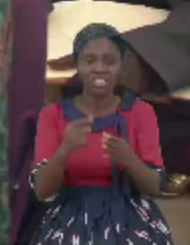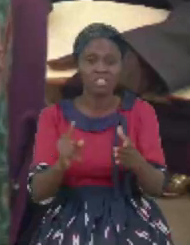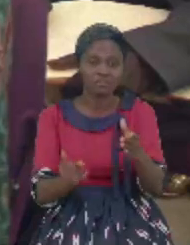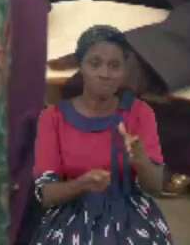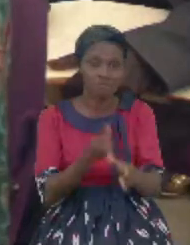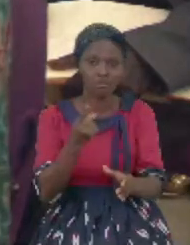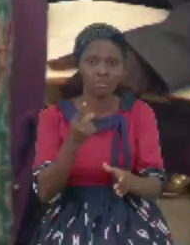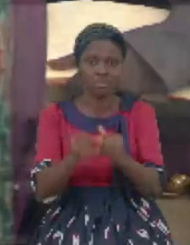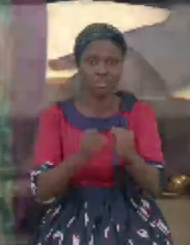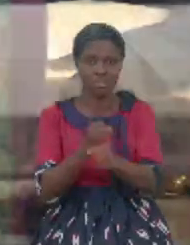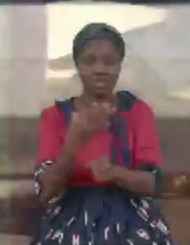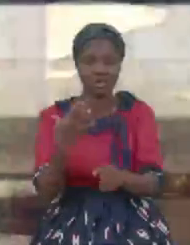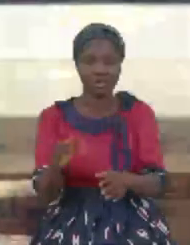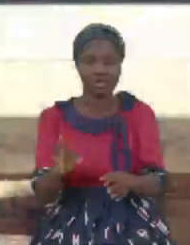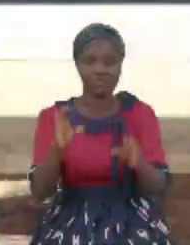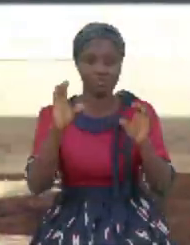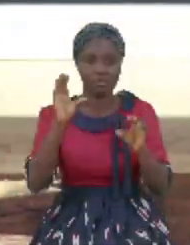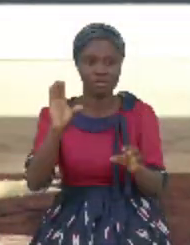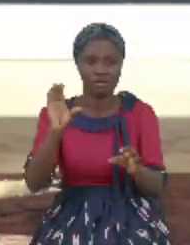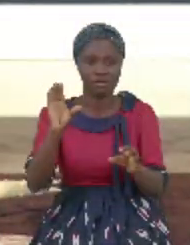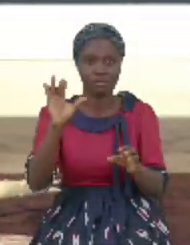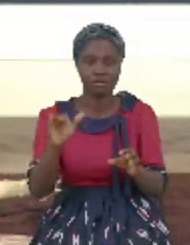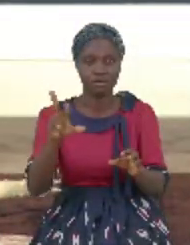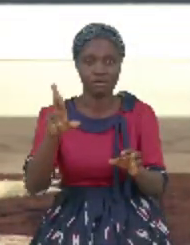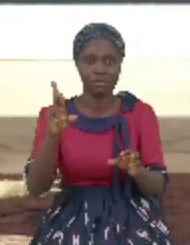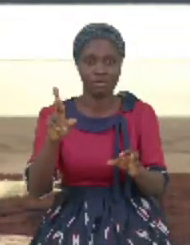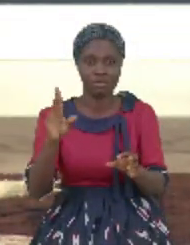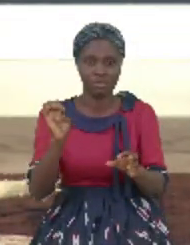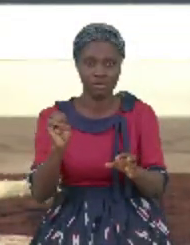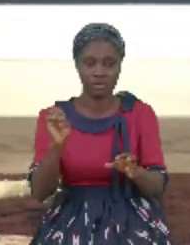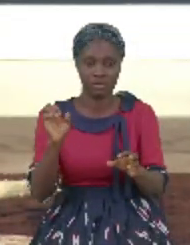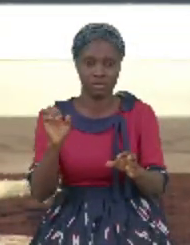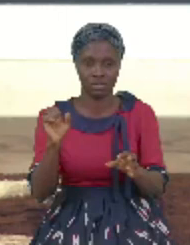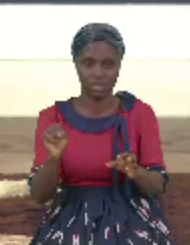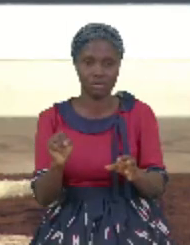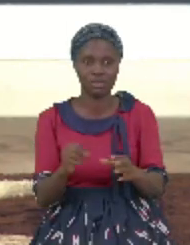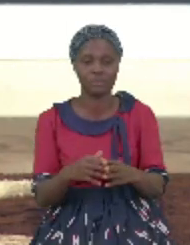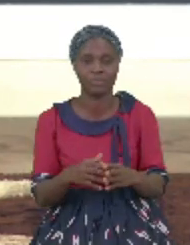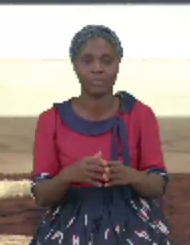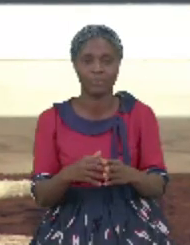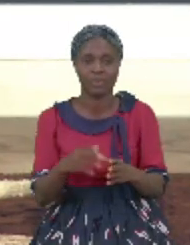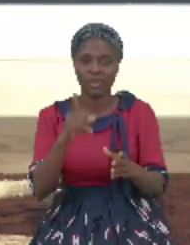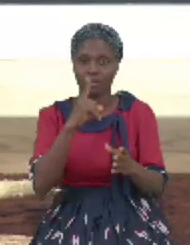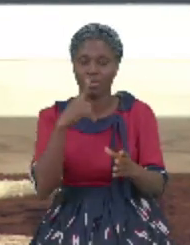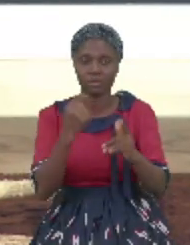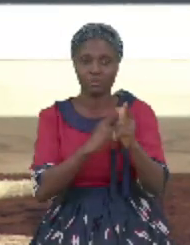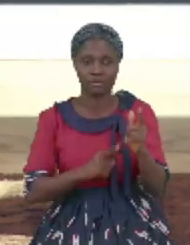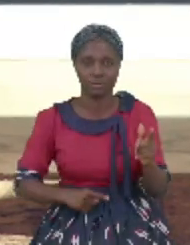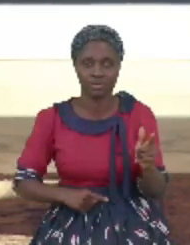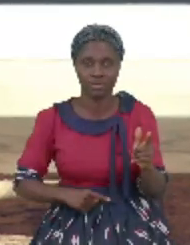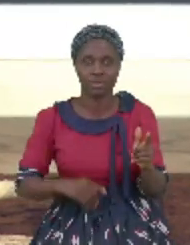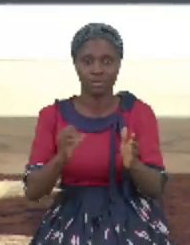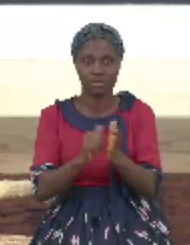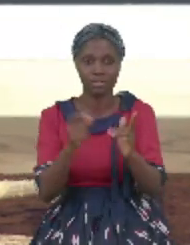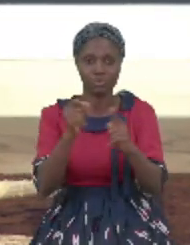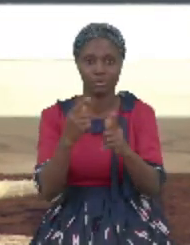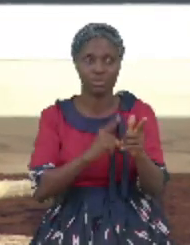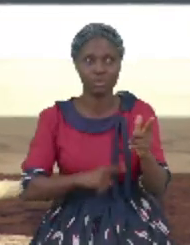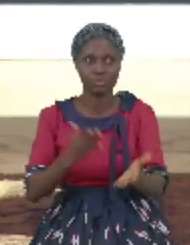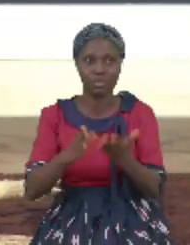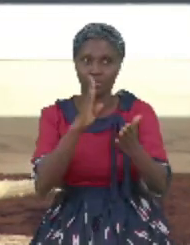La première année de Cyrus, roi de Perse, afin que s'accomplisse la parole de